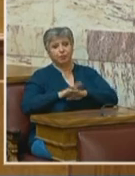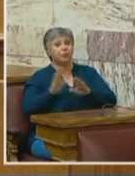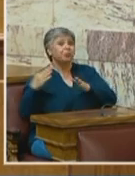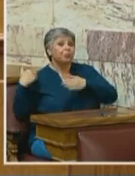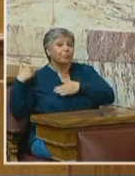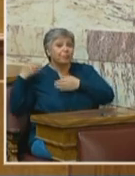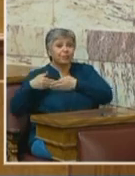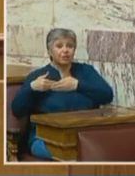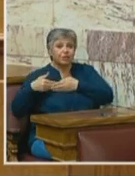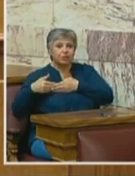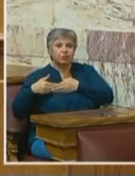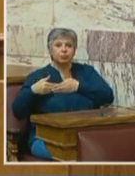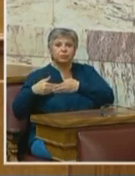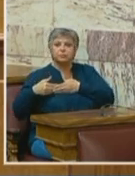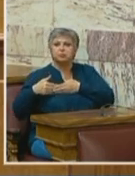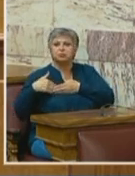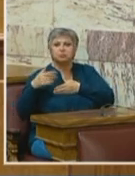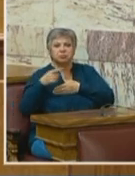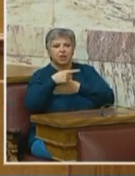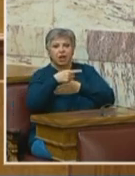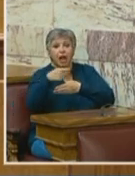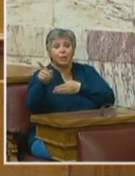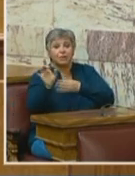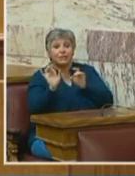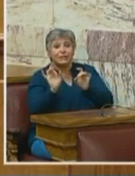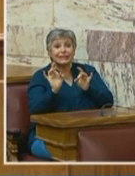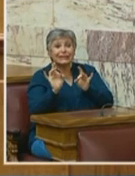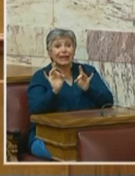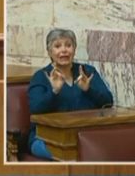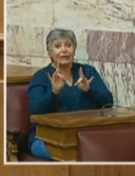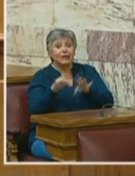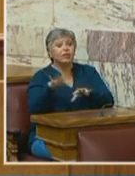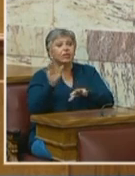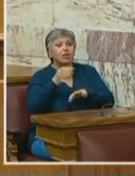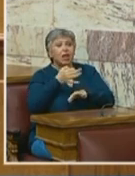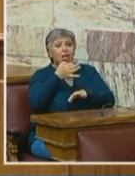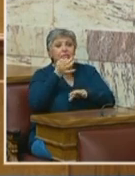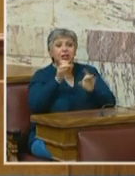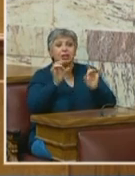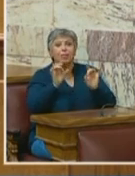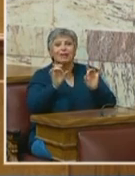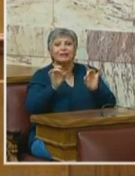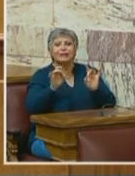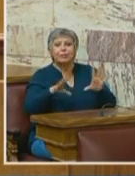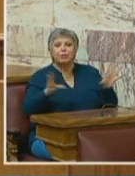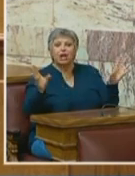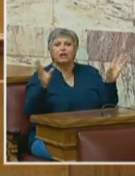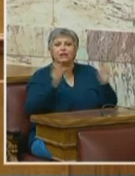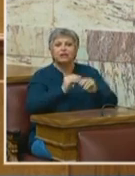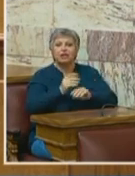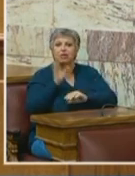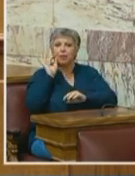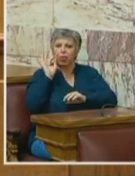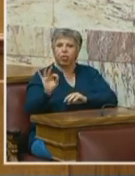κανείς δεν διανοήθηκε να κάνει ούτε μία δήλωση αποκατάστασης των 10 πολιτικών σας αντιπάλων,